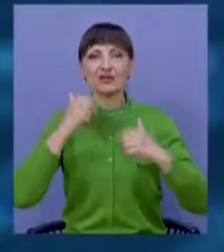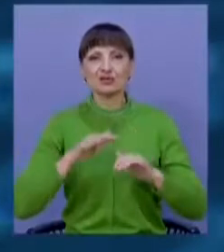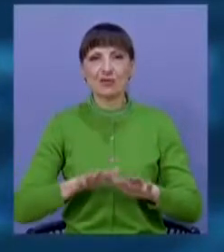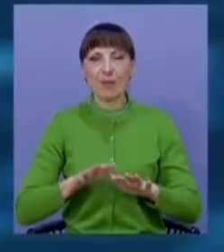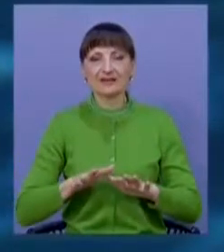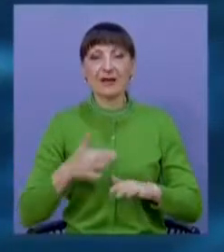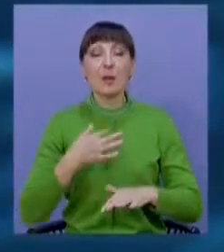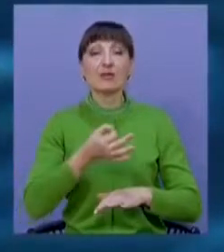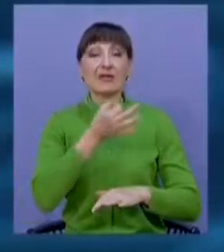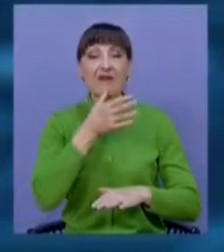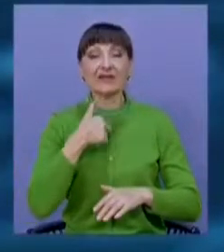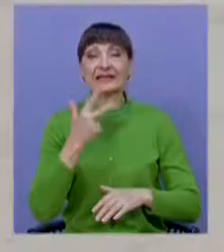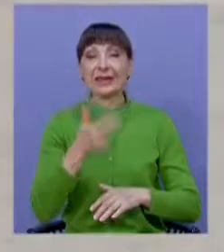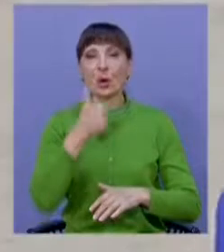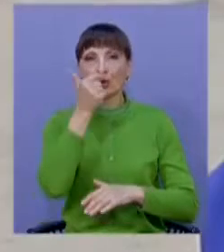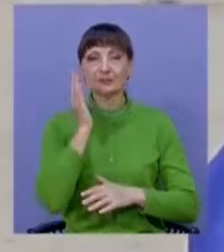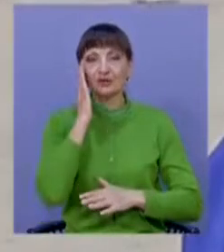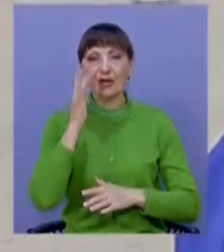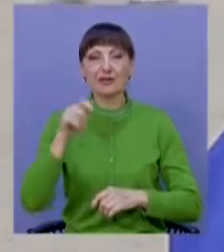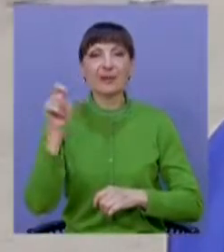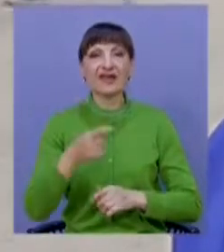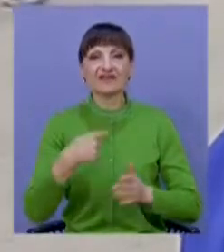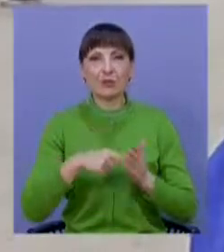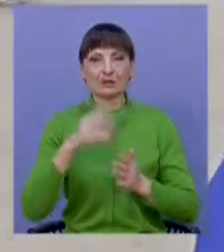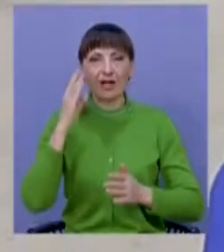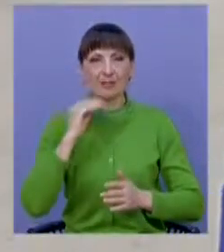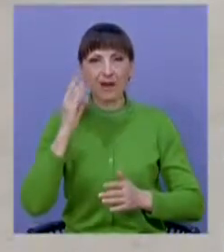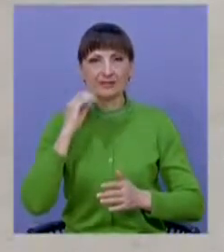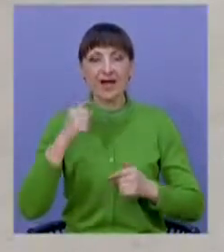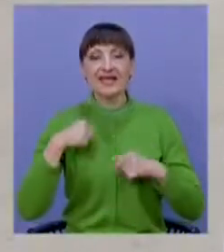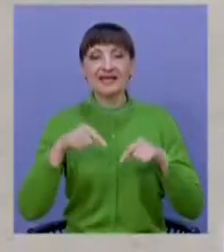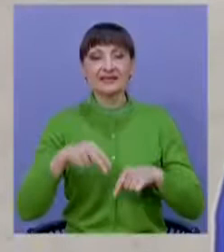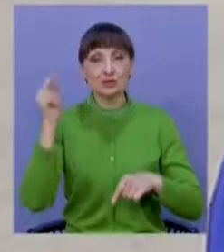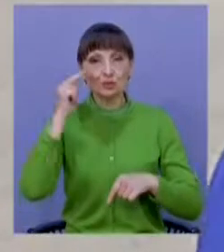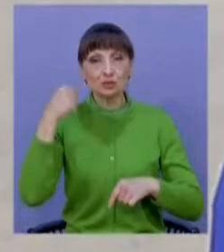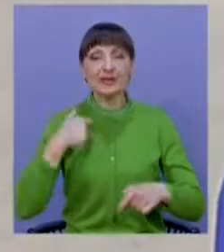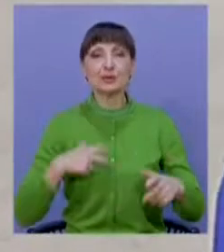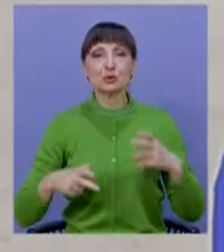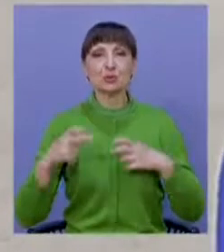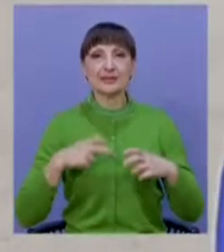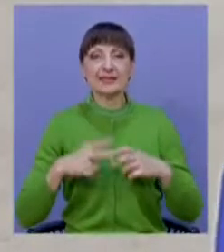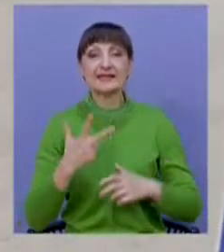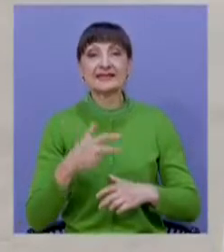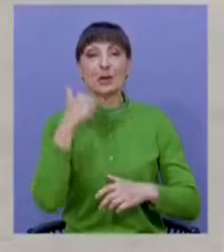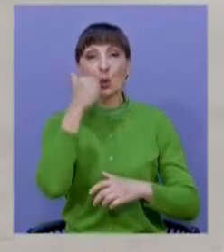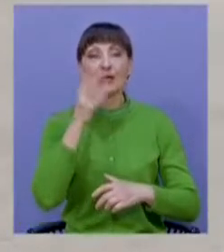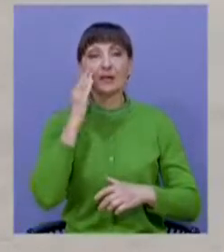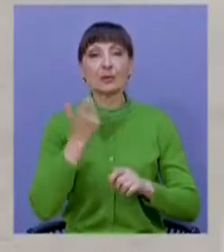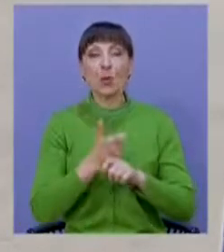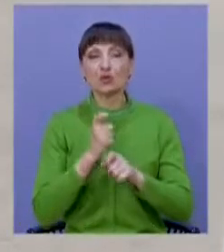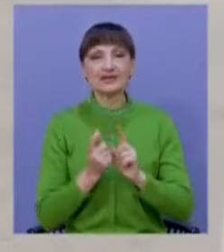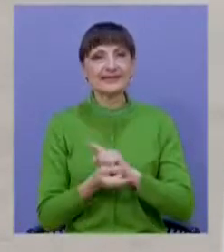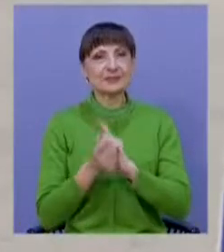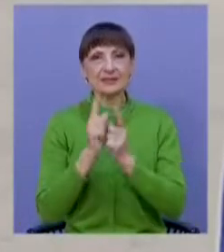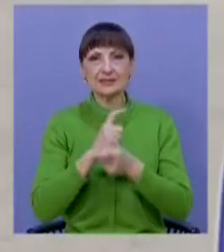нравится. Я 3 года мечтала попасть в этот прекрасный город. Я здесь учусь, я студент. За 3 года Алматы очень